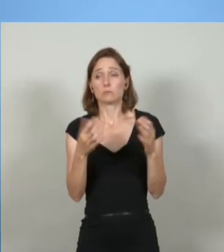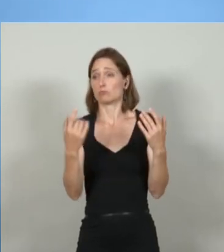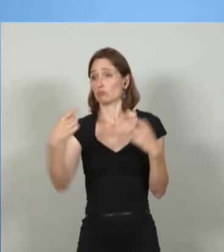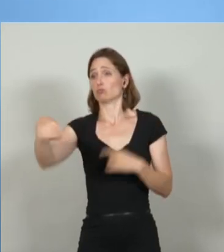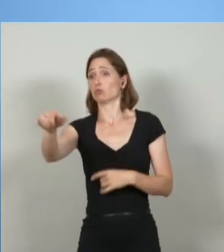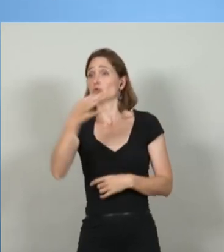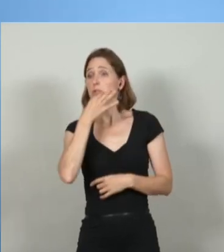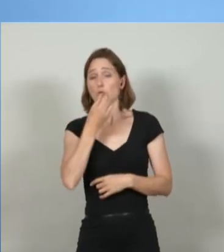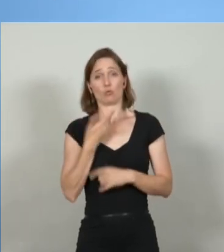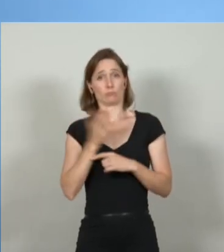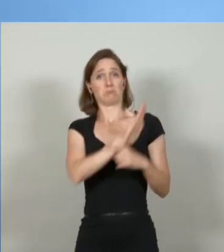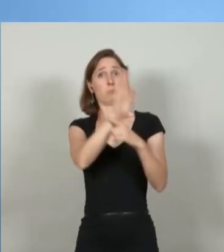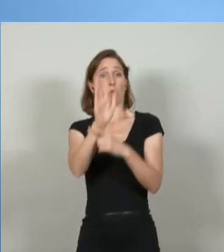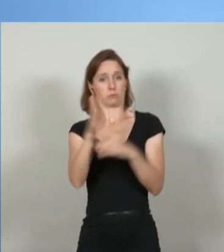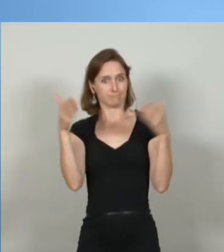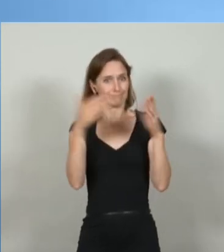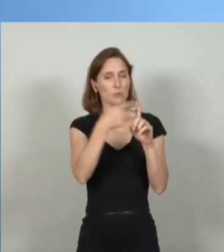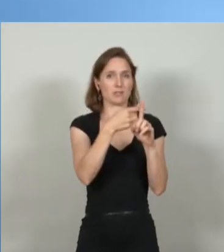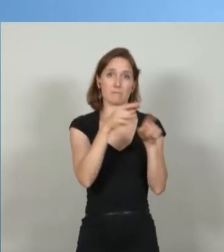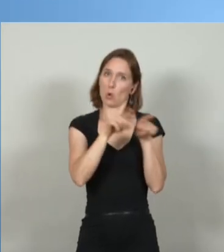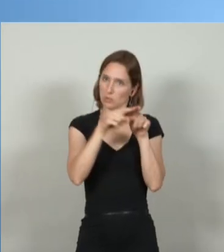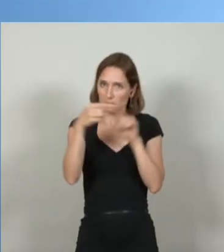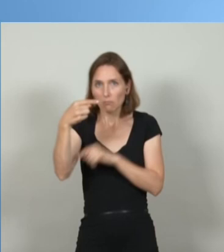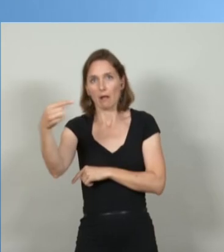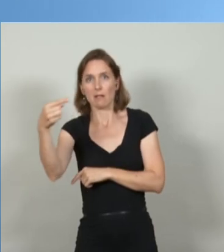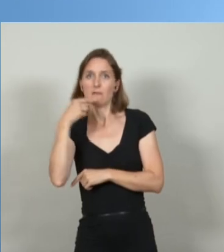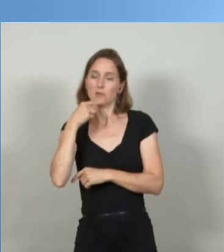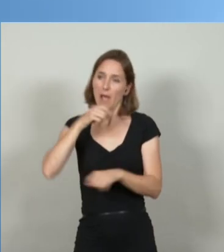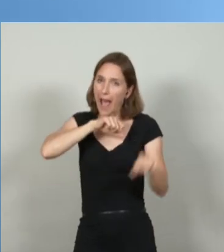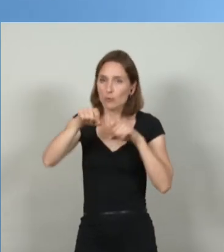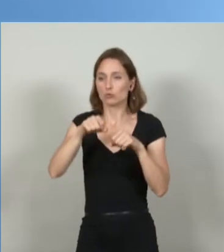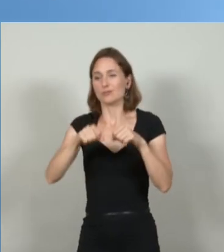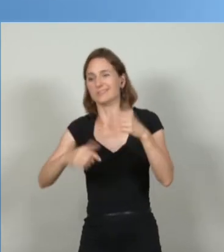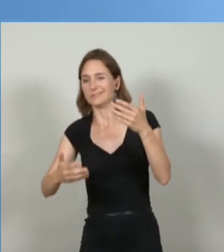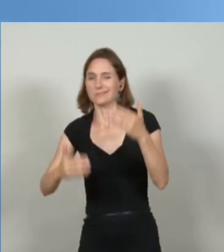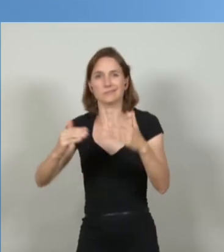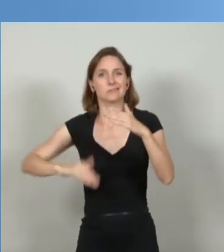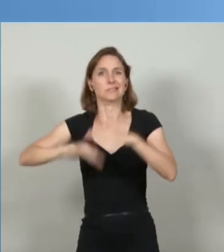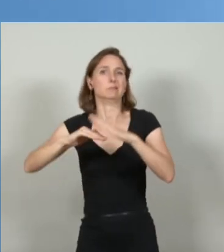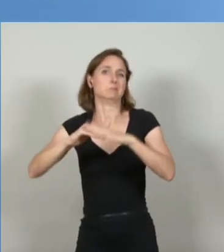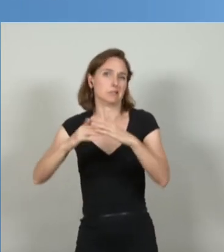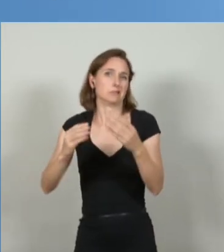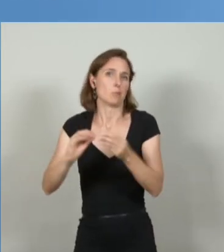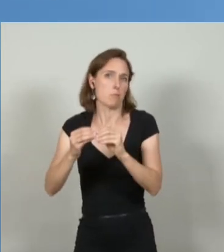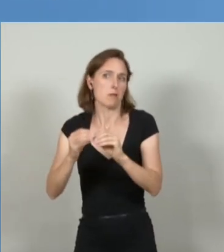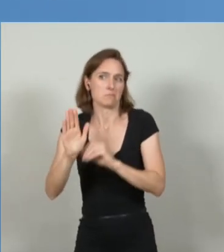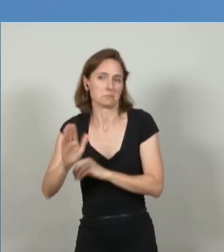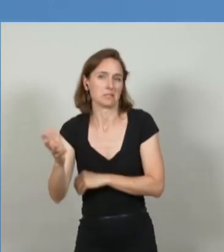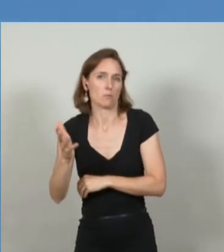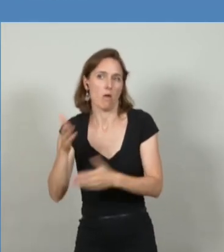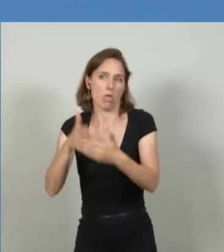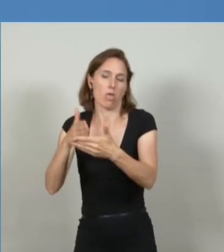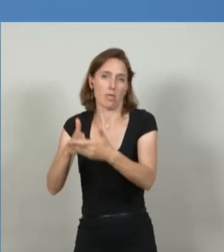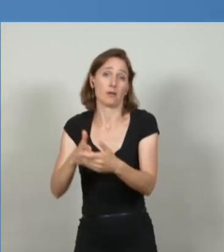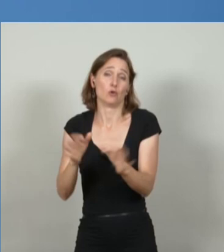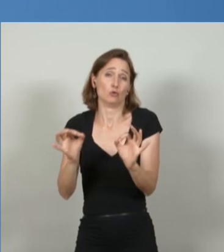on a montré ce qui était positif et ce qui était négatif les limites des actions le fait que effectivement c'est aussi un peu fait